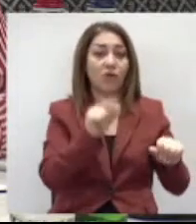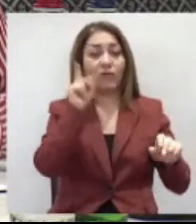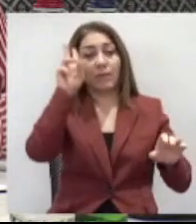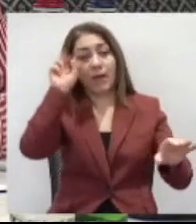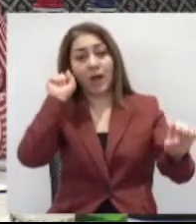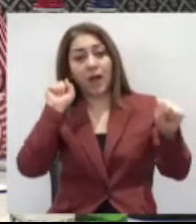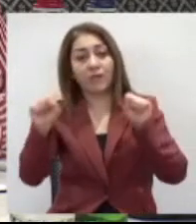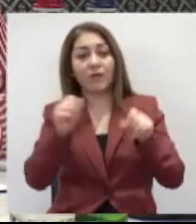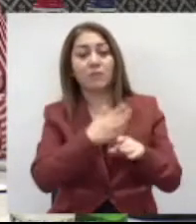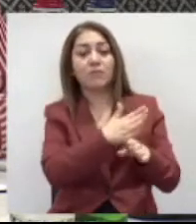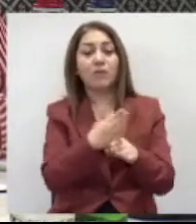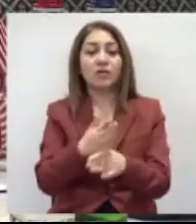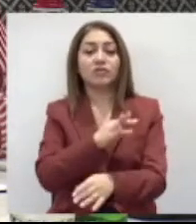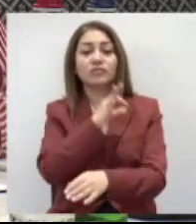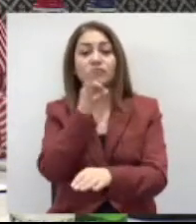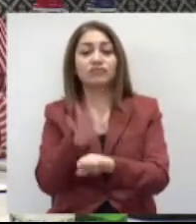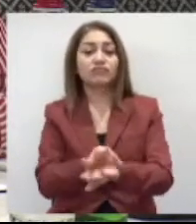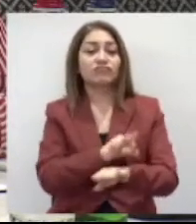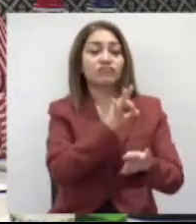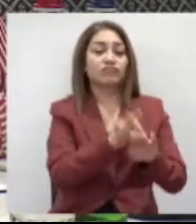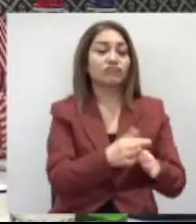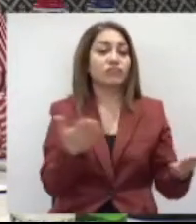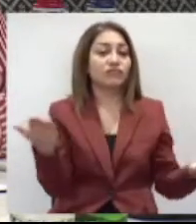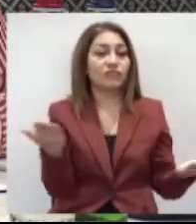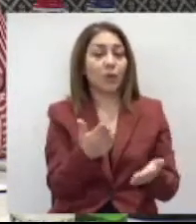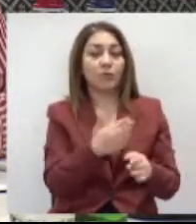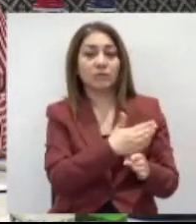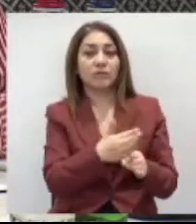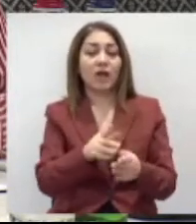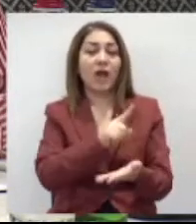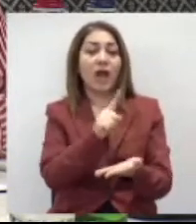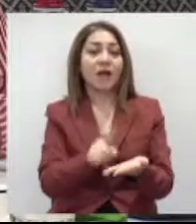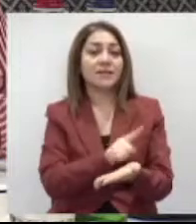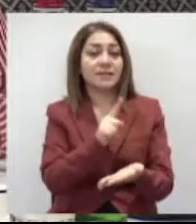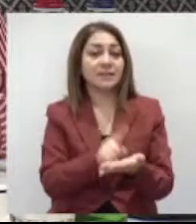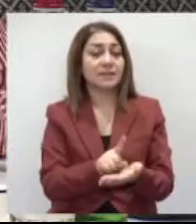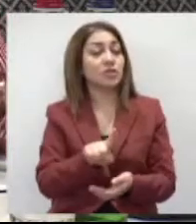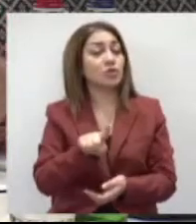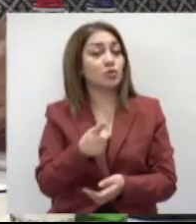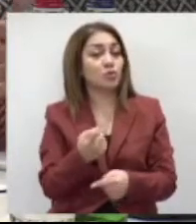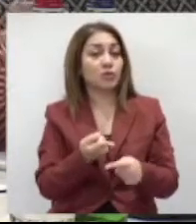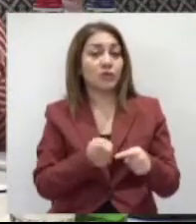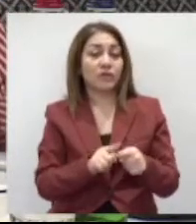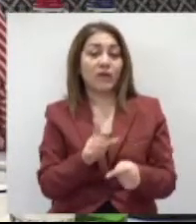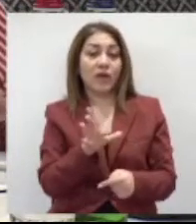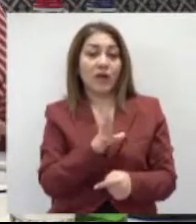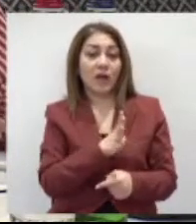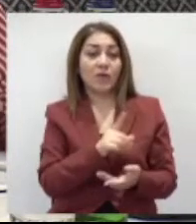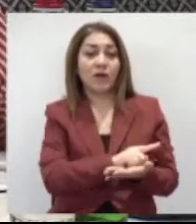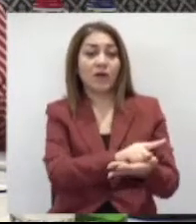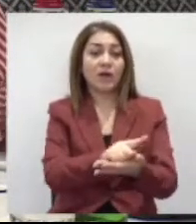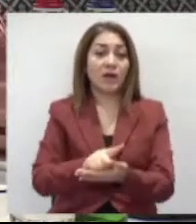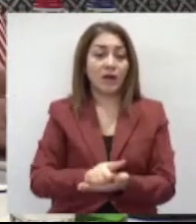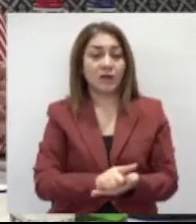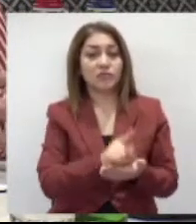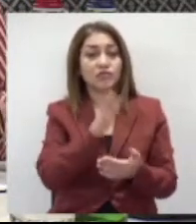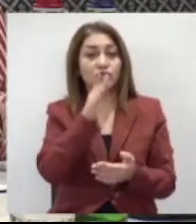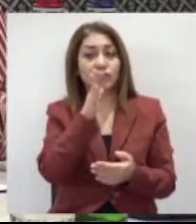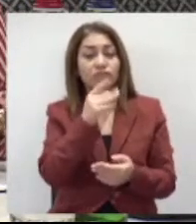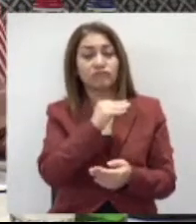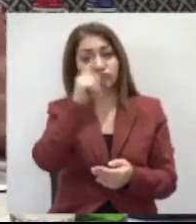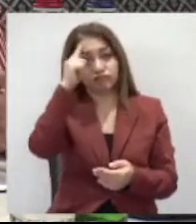բաժանման և հավասարակշռման կառուցակարգերն են, ինչու, որովհետև շատ հնարավոր է, որ քննարկումների արդյունքում մենք գանք